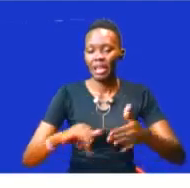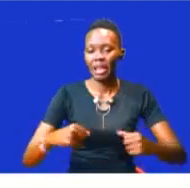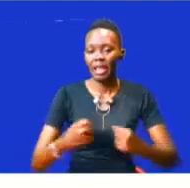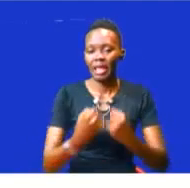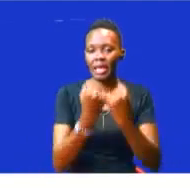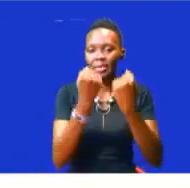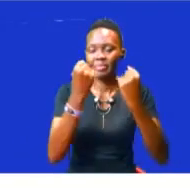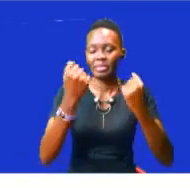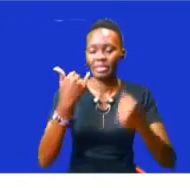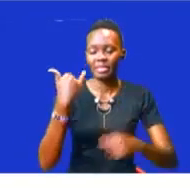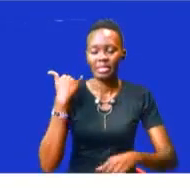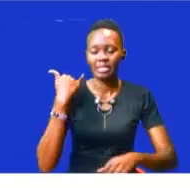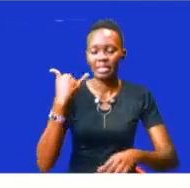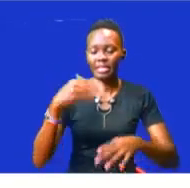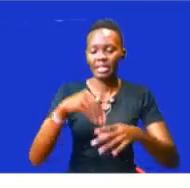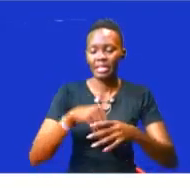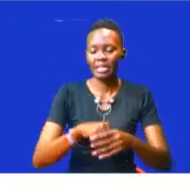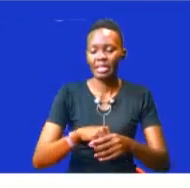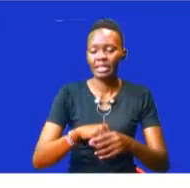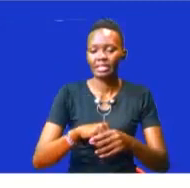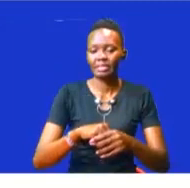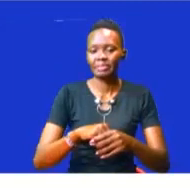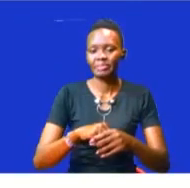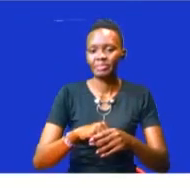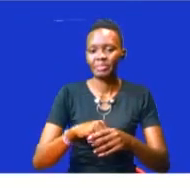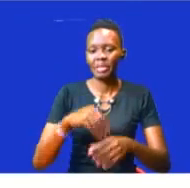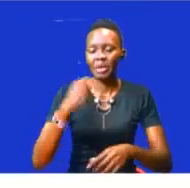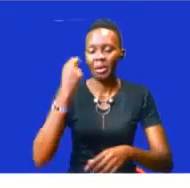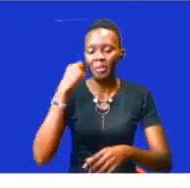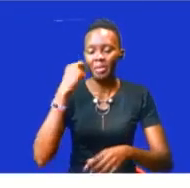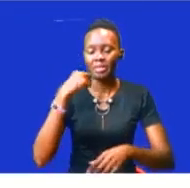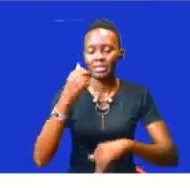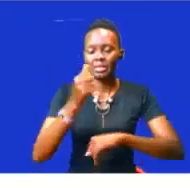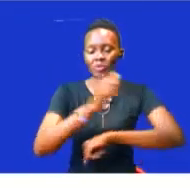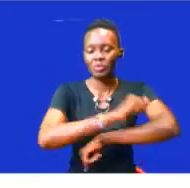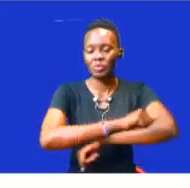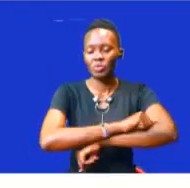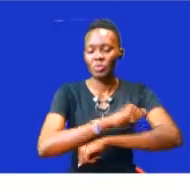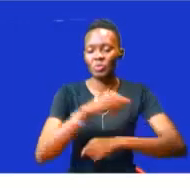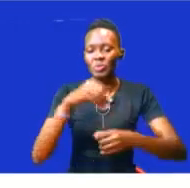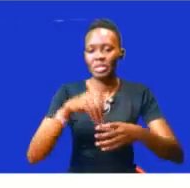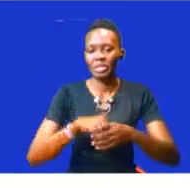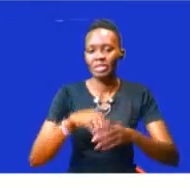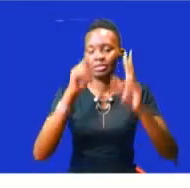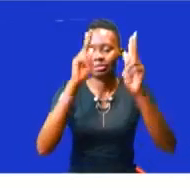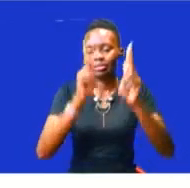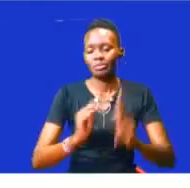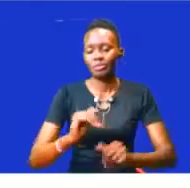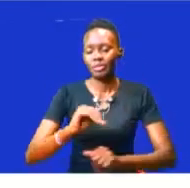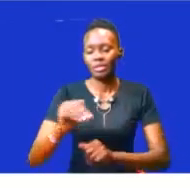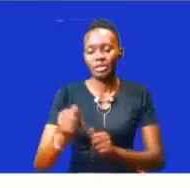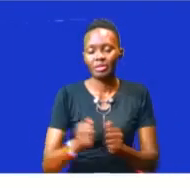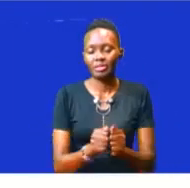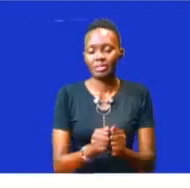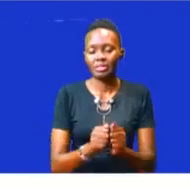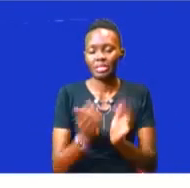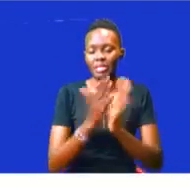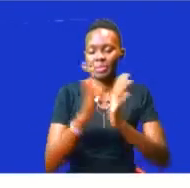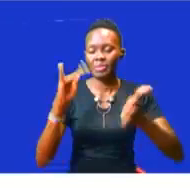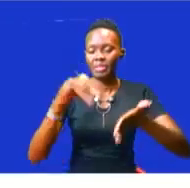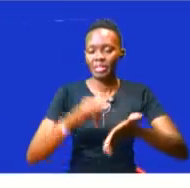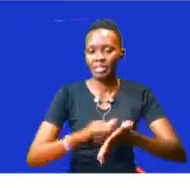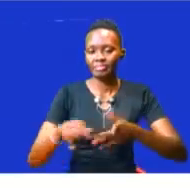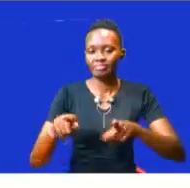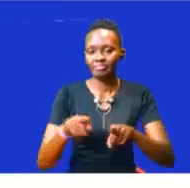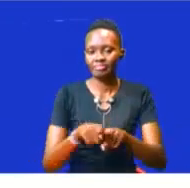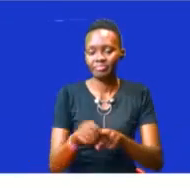odiochieng' onogo mano manyoro e skul onogo mano mar Maseno skul mayudore e kaontiniendi mano ma Kisumu ka nyasi ma kamano endo bende